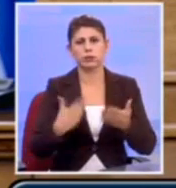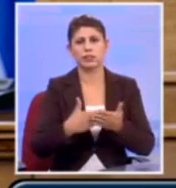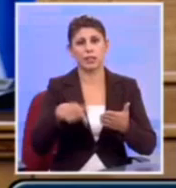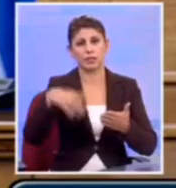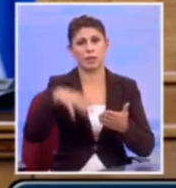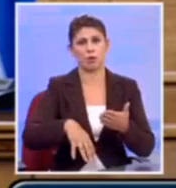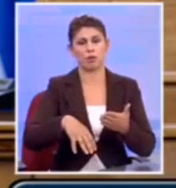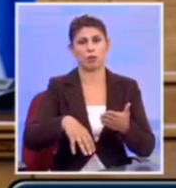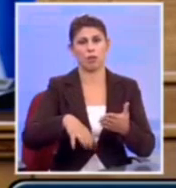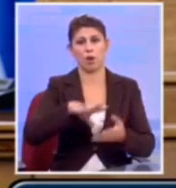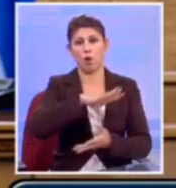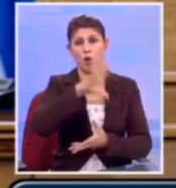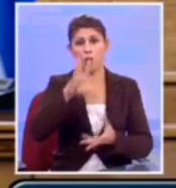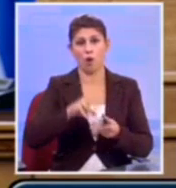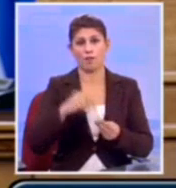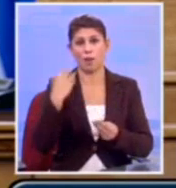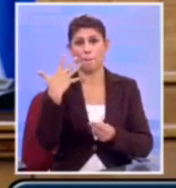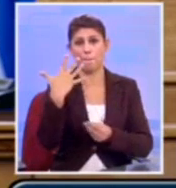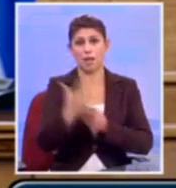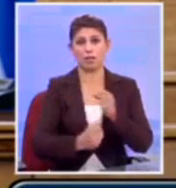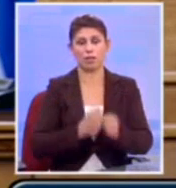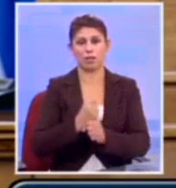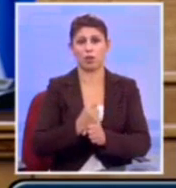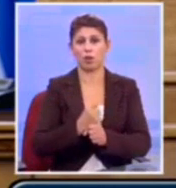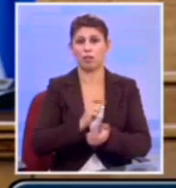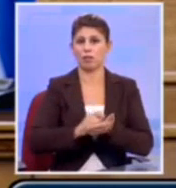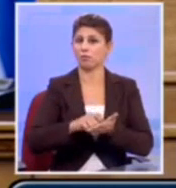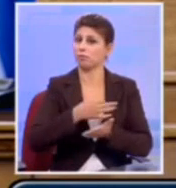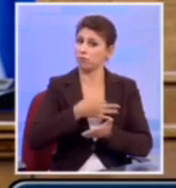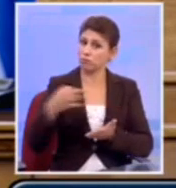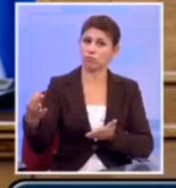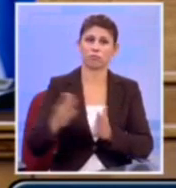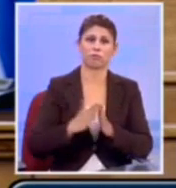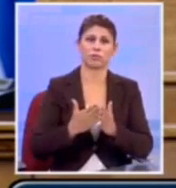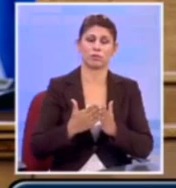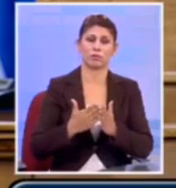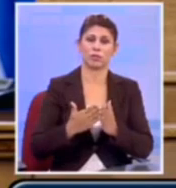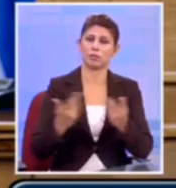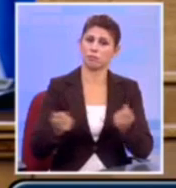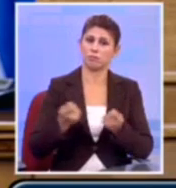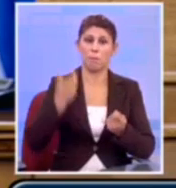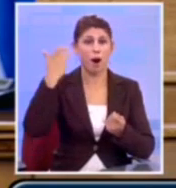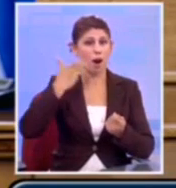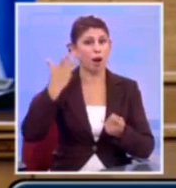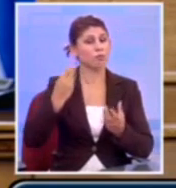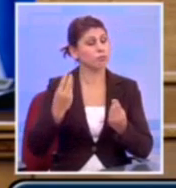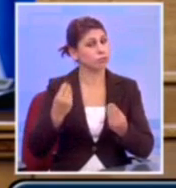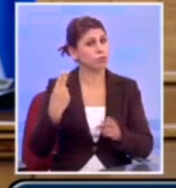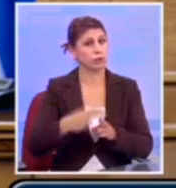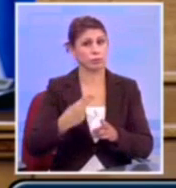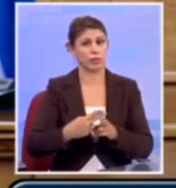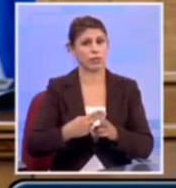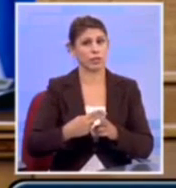περίοδο. Όλα αυτά τα 5 χρόνια έχουν γραφεί εξαιρετικά βιβλία, έχουν εκπονηθεί άρτιες μελέτες, έχουν βγει στο